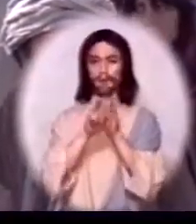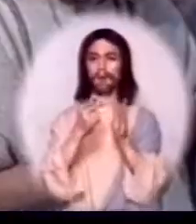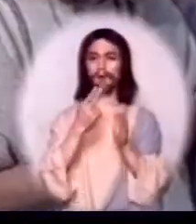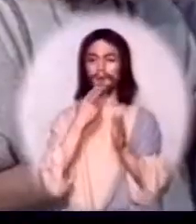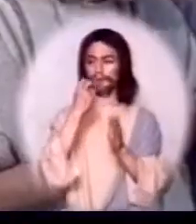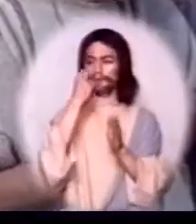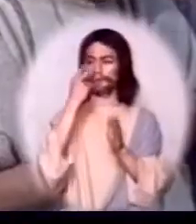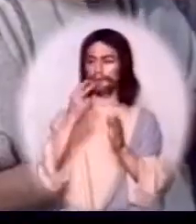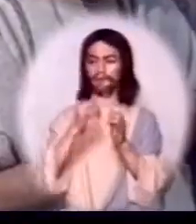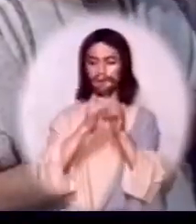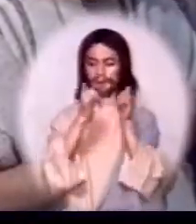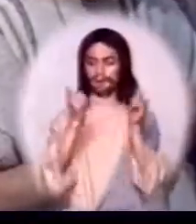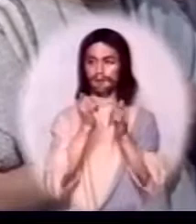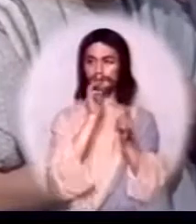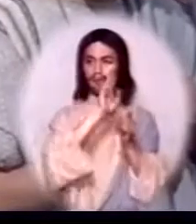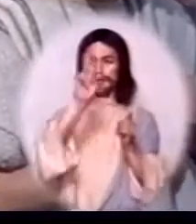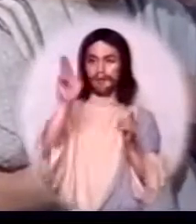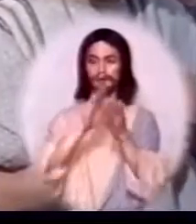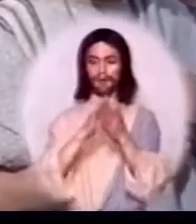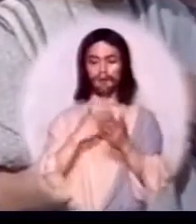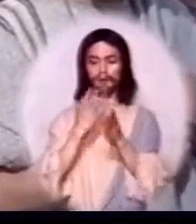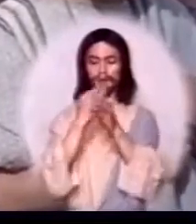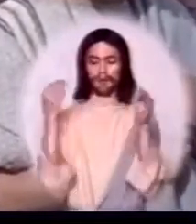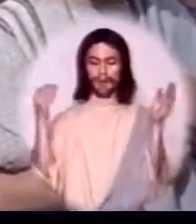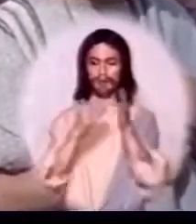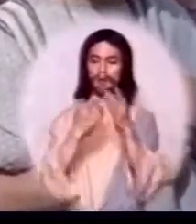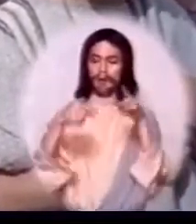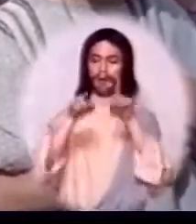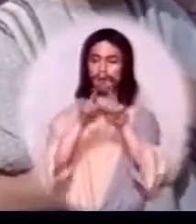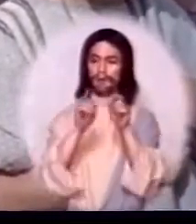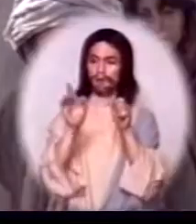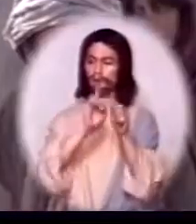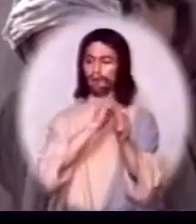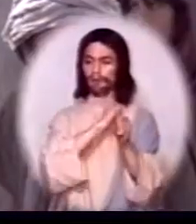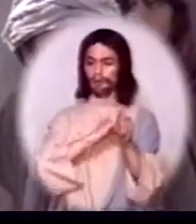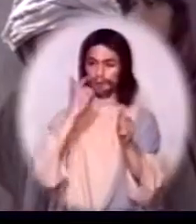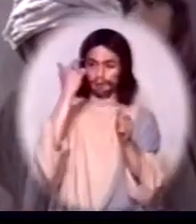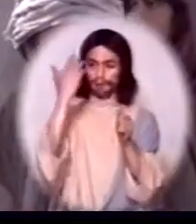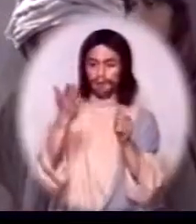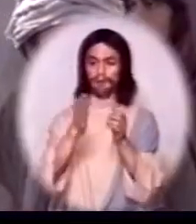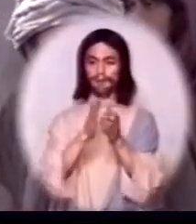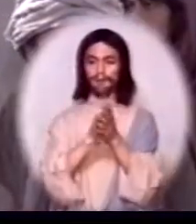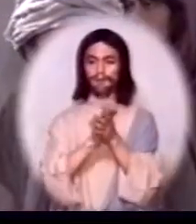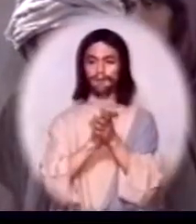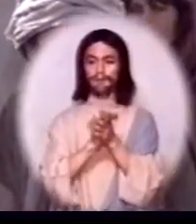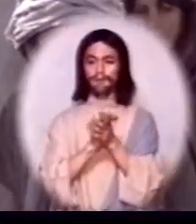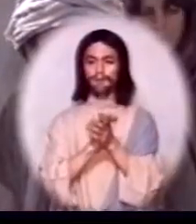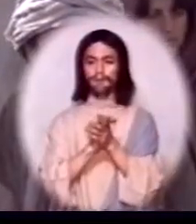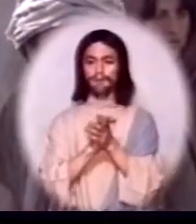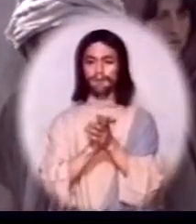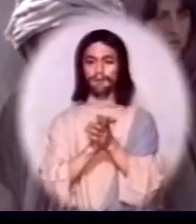믿음이 없고 패역한 세대여, 내가 언제까지 너희와 함께 이런 것을 견뎌야 하느냐?